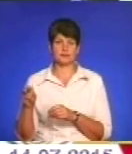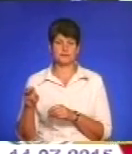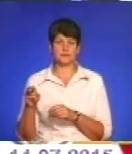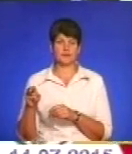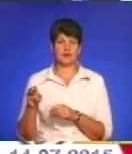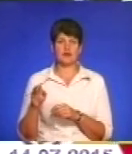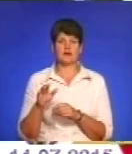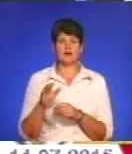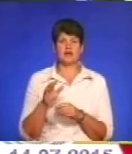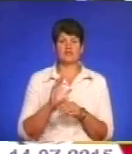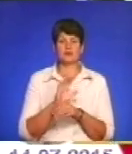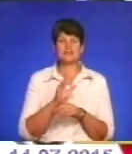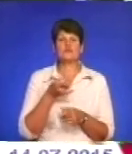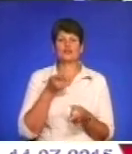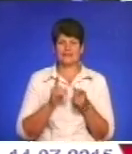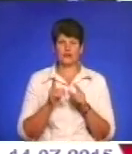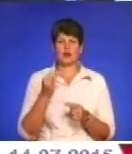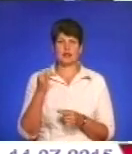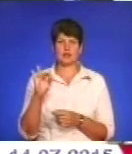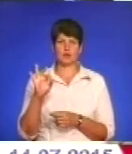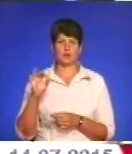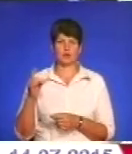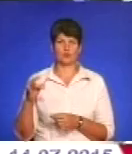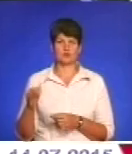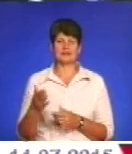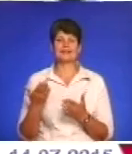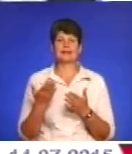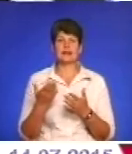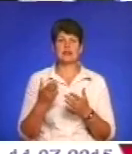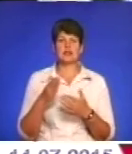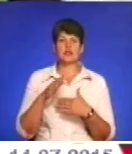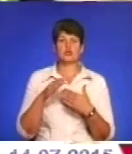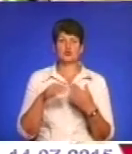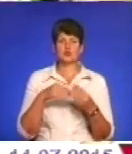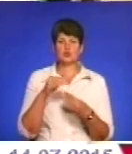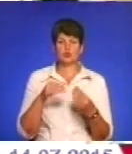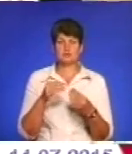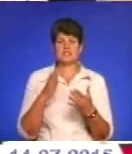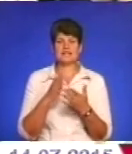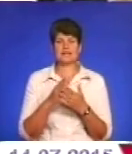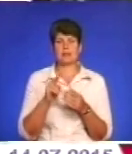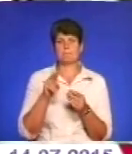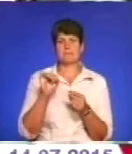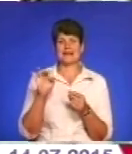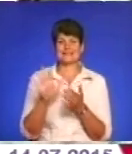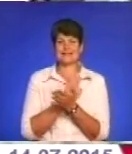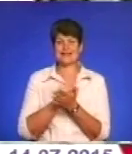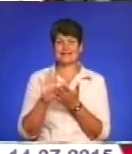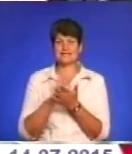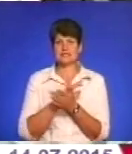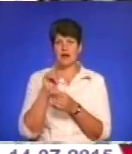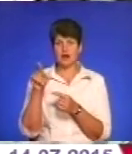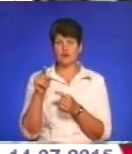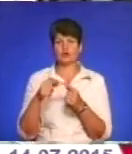виробництво натурального йогурту. Йде сумішно йогурт, йде на пастеризатор, і з пастеризатора